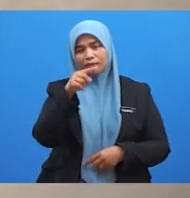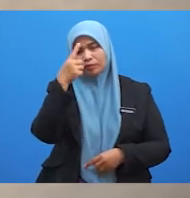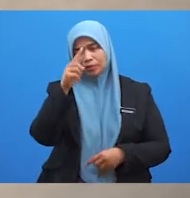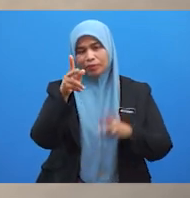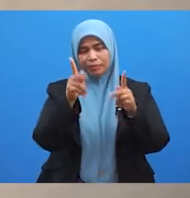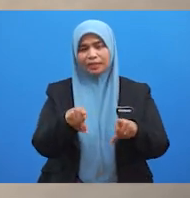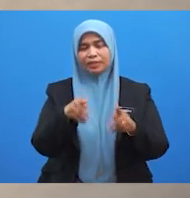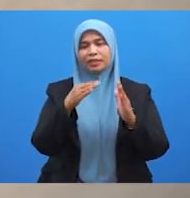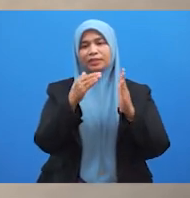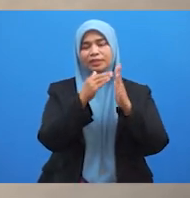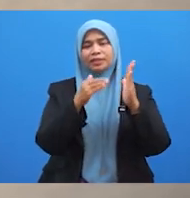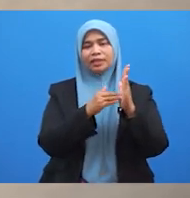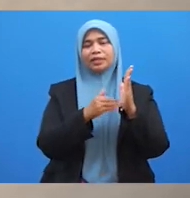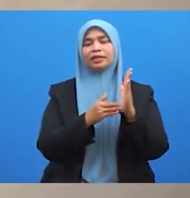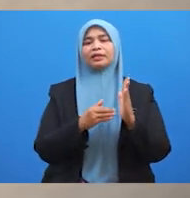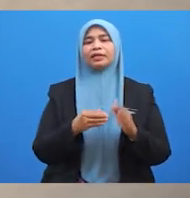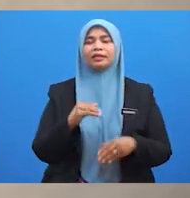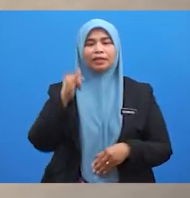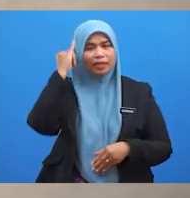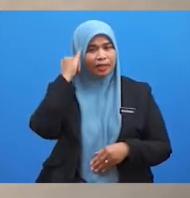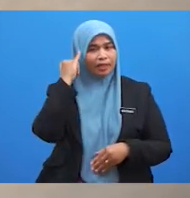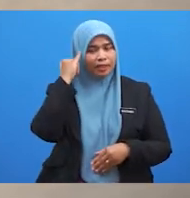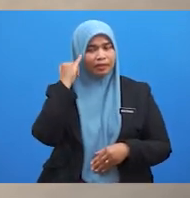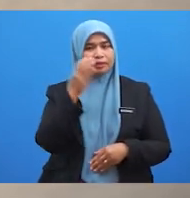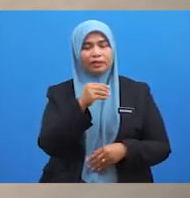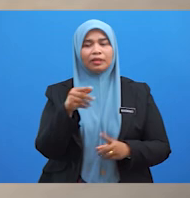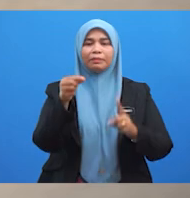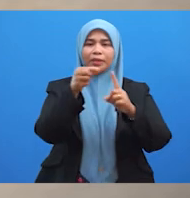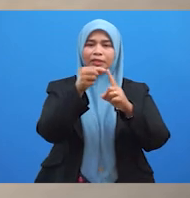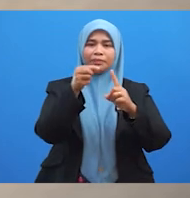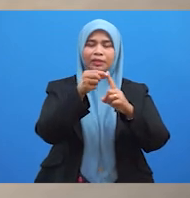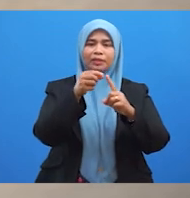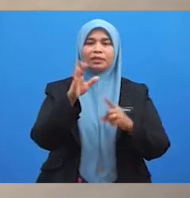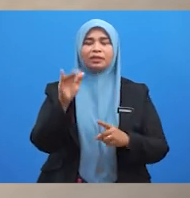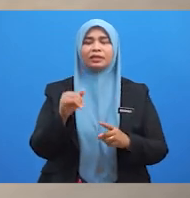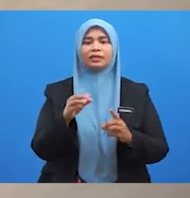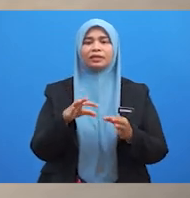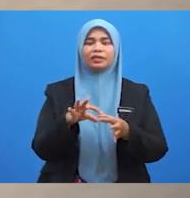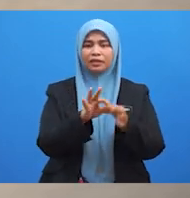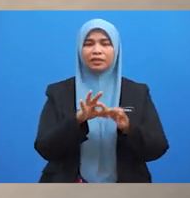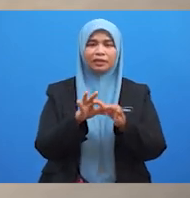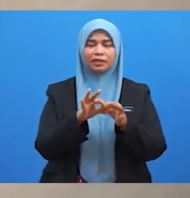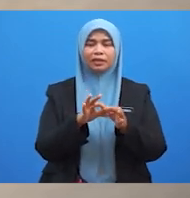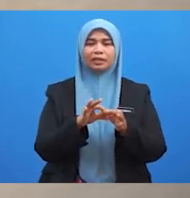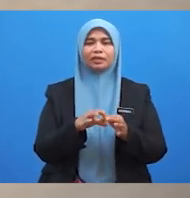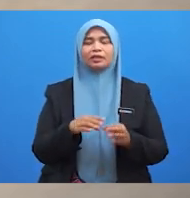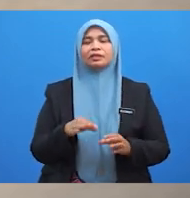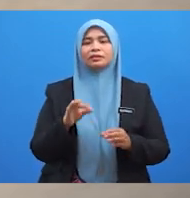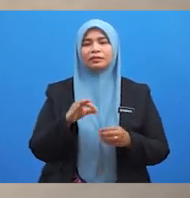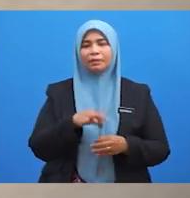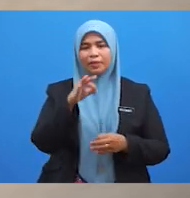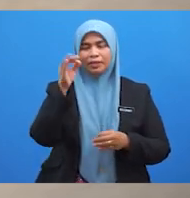menyenaraikan eksplorasi idea dan perkataan-perkataan yang berkaitan dengan